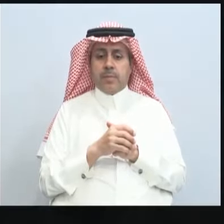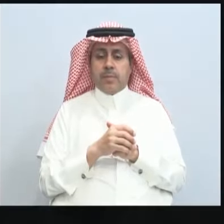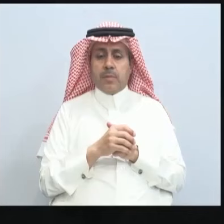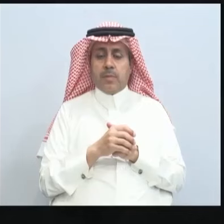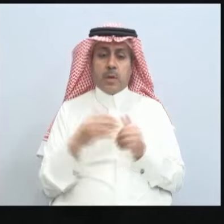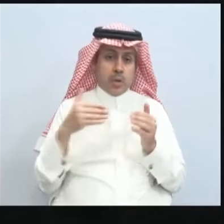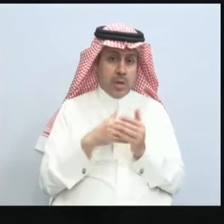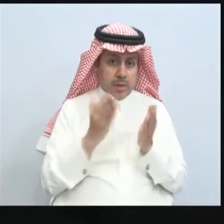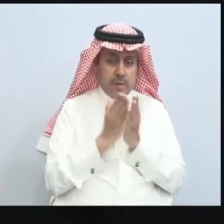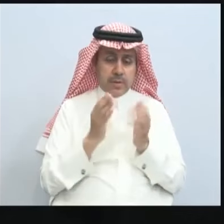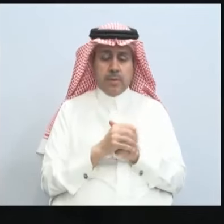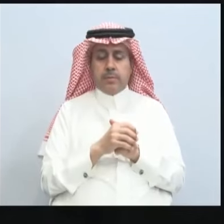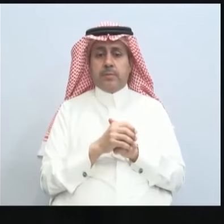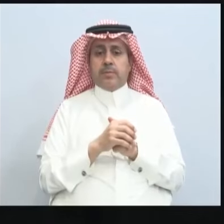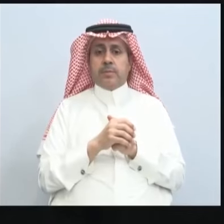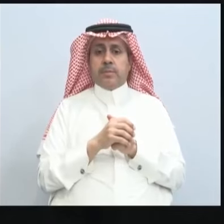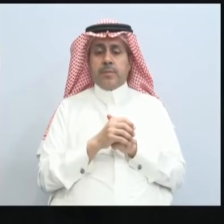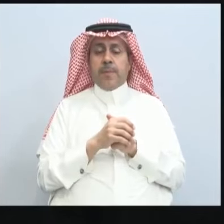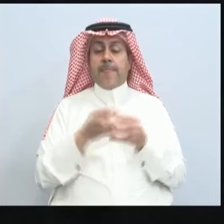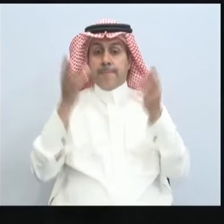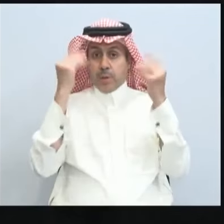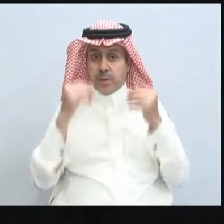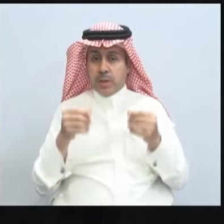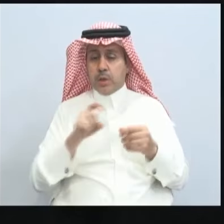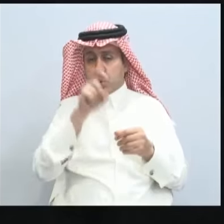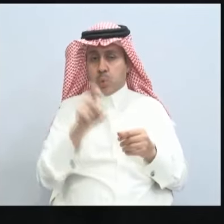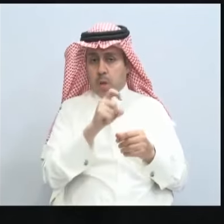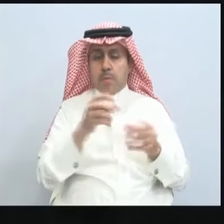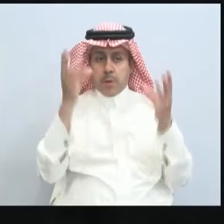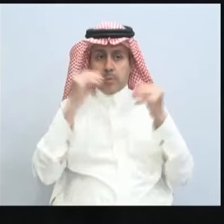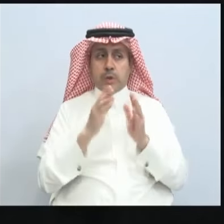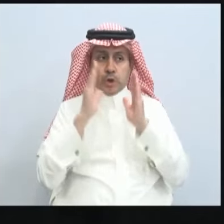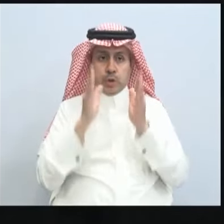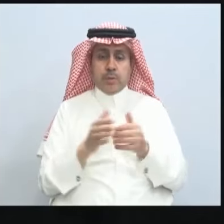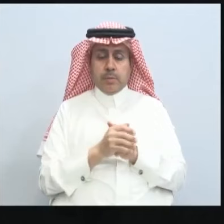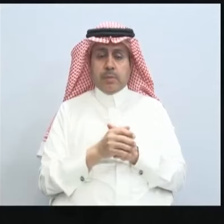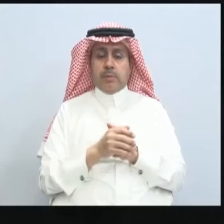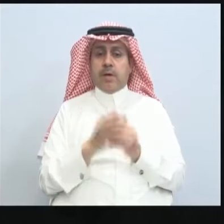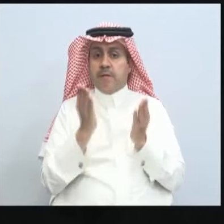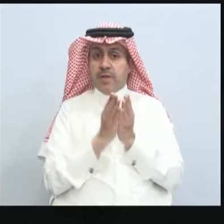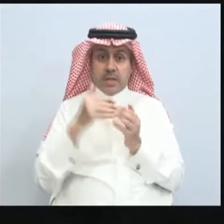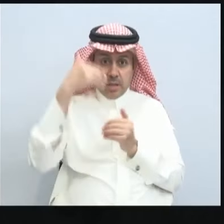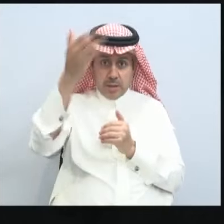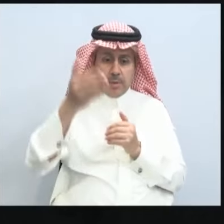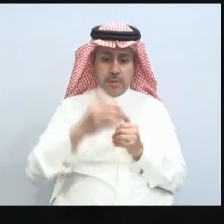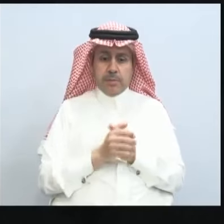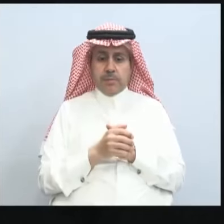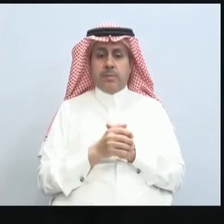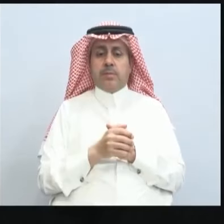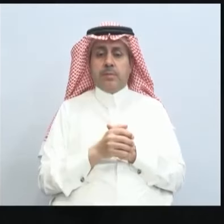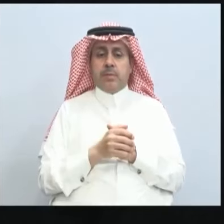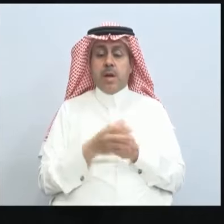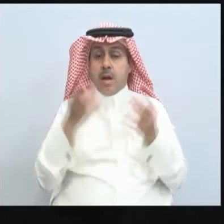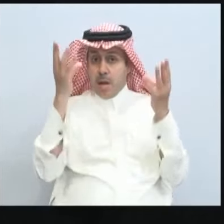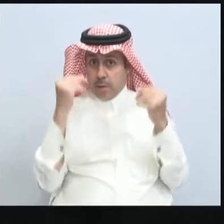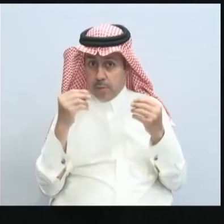الى نهايه المطاف في هذا الاثرا شفنا اسئله كثيره على المتجهات في اللقاء القادم اللقاء الختامي باذن الله تعالى راح